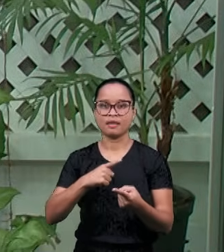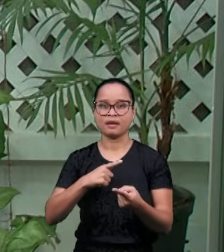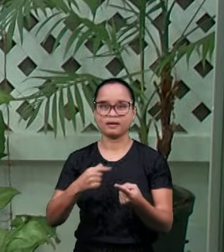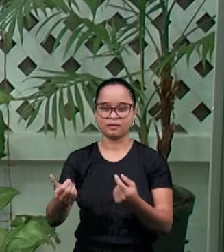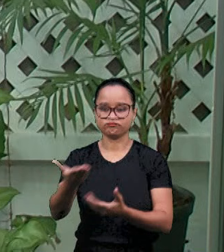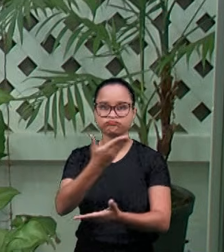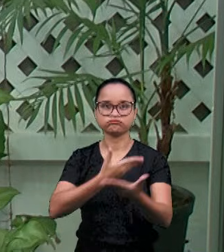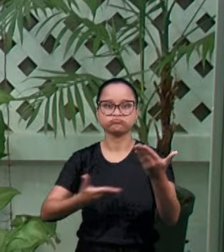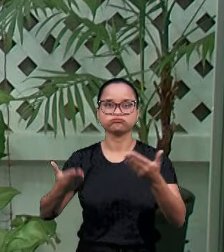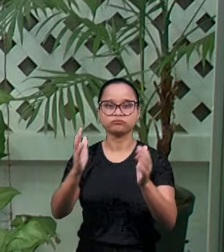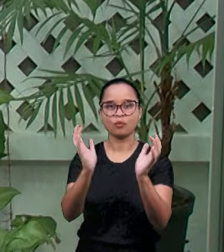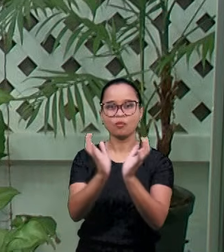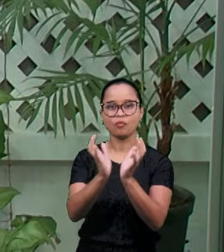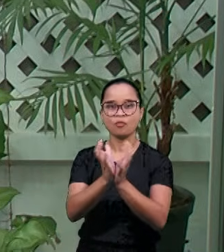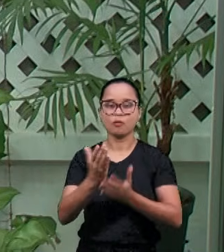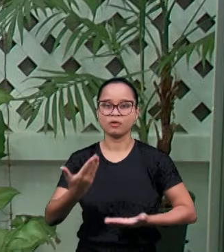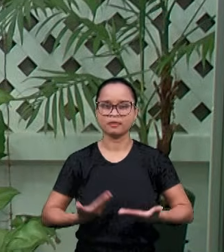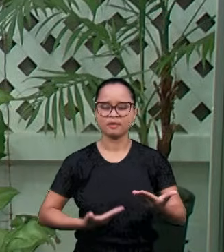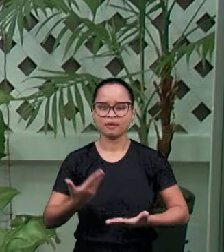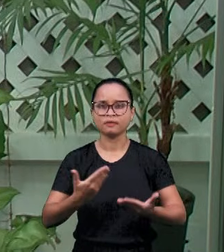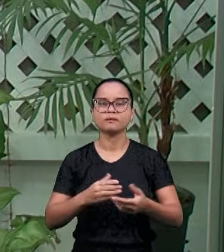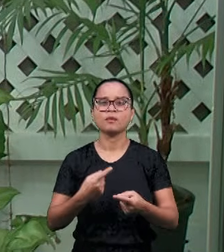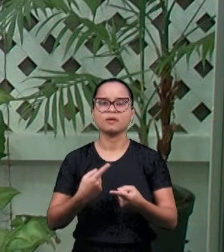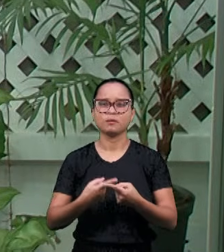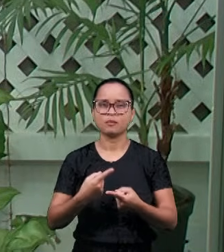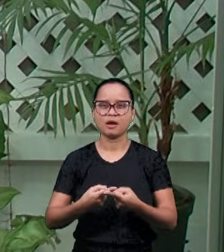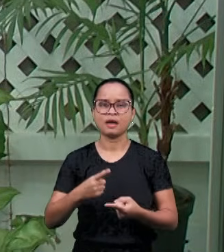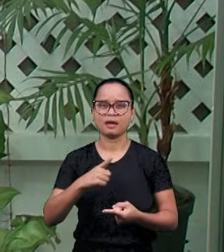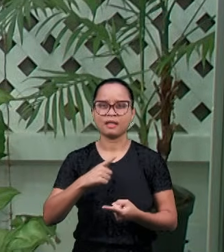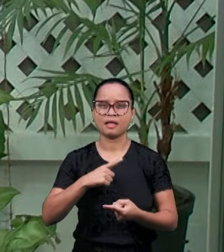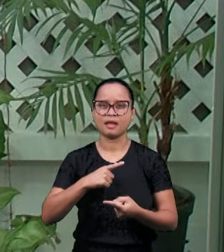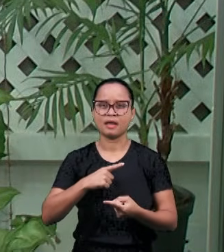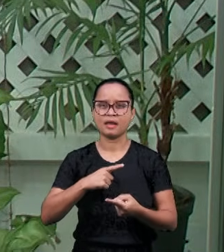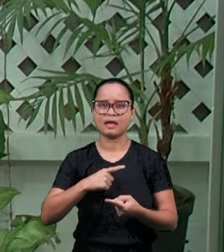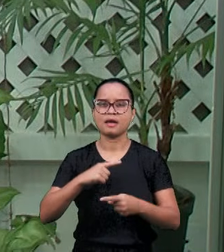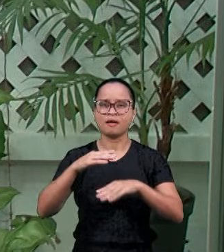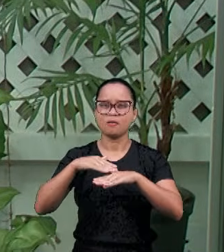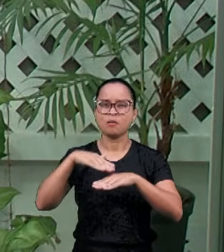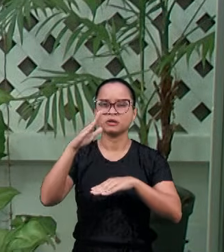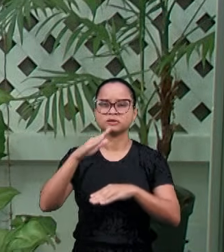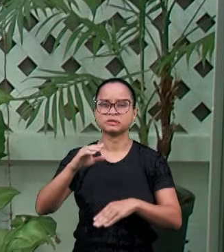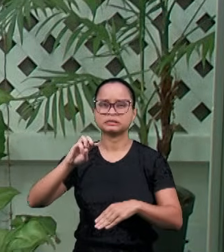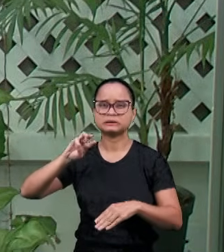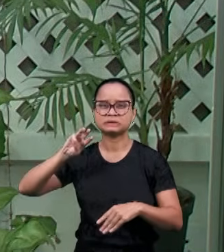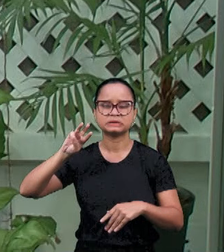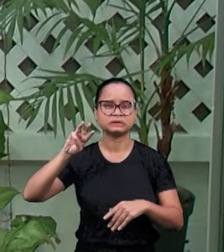frères. Nous avons eu une augmentation cette semaine, plus de